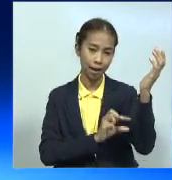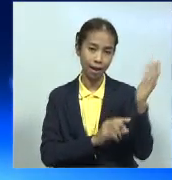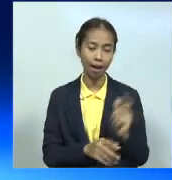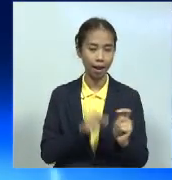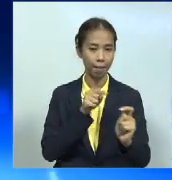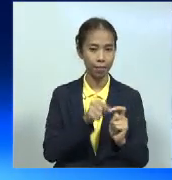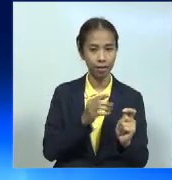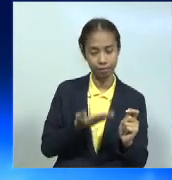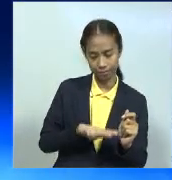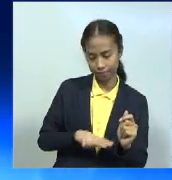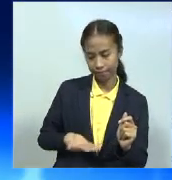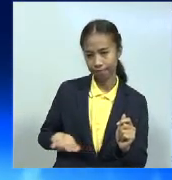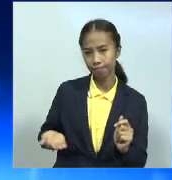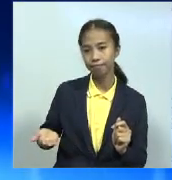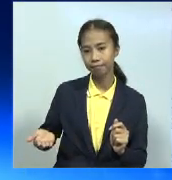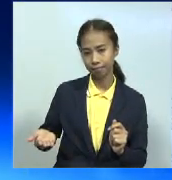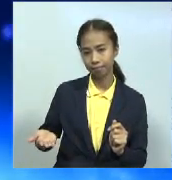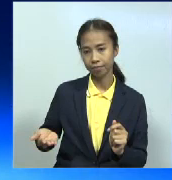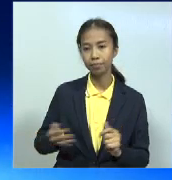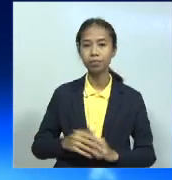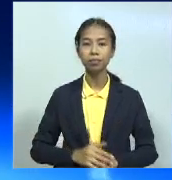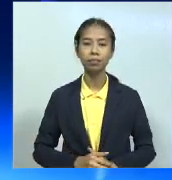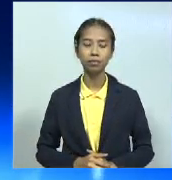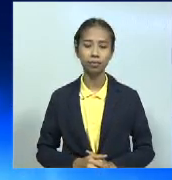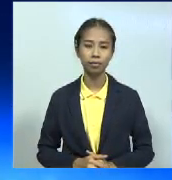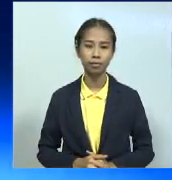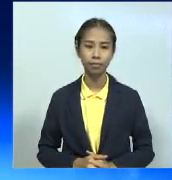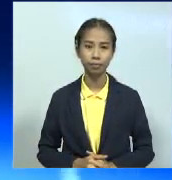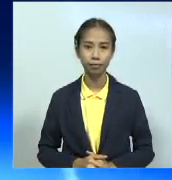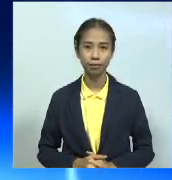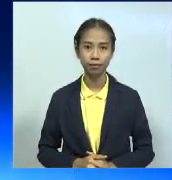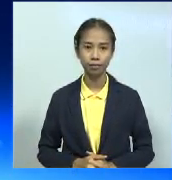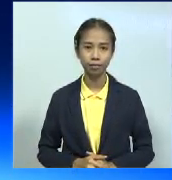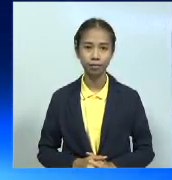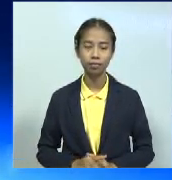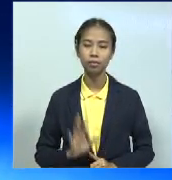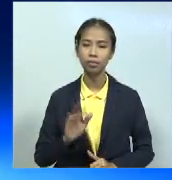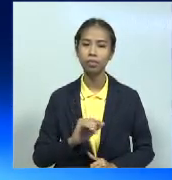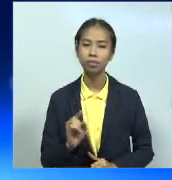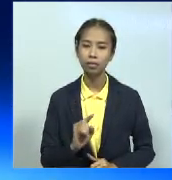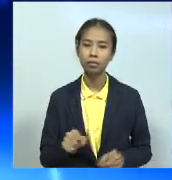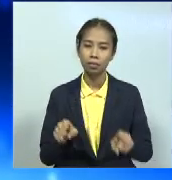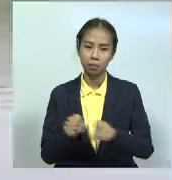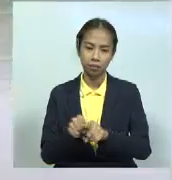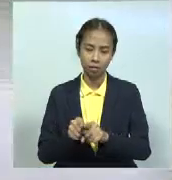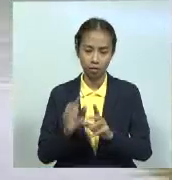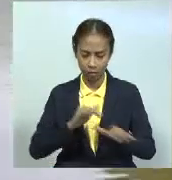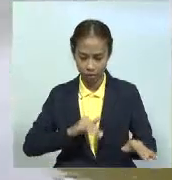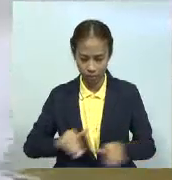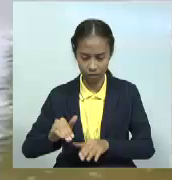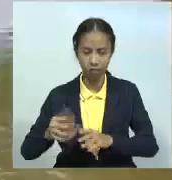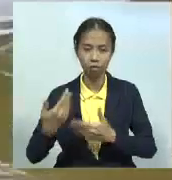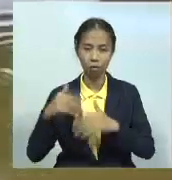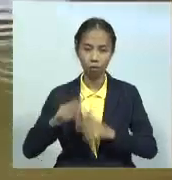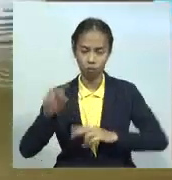าตะกั่วทุ่งท้ายเหมืองคุระบุรีและกระปงค่ะขณะเดียวกันได้สั่งการให้จัดเจ้าหน้าที่ติดตามส